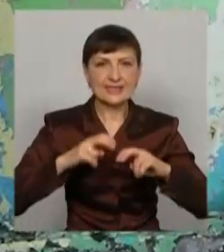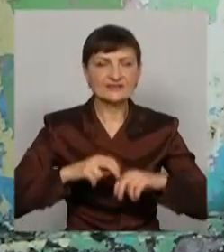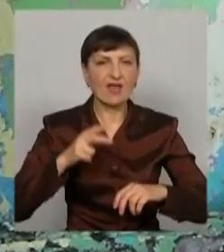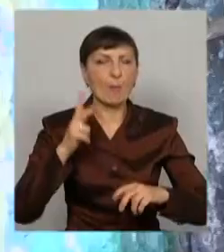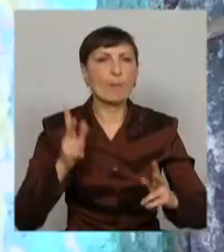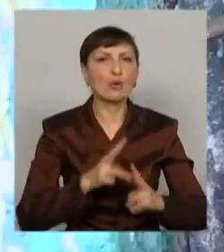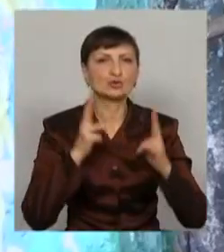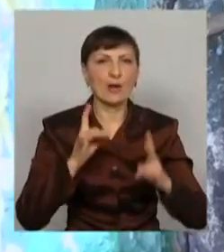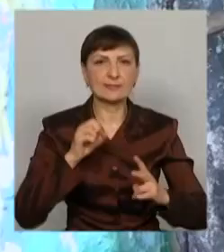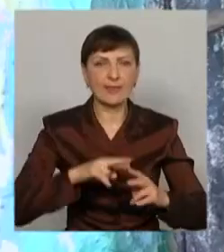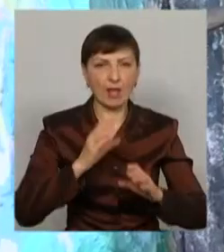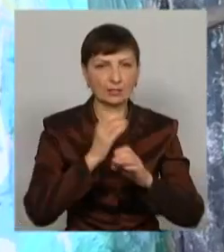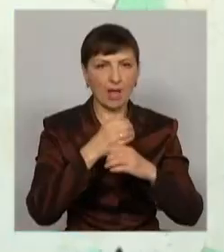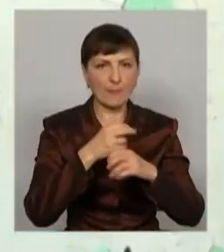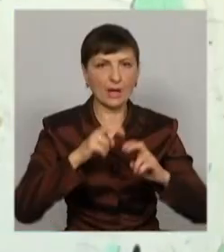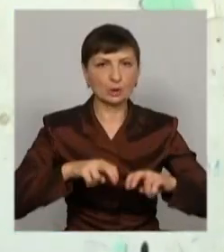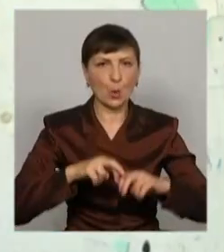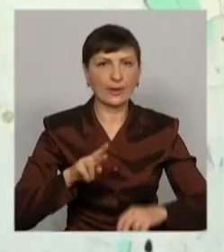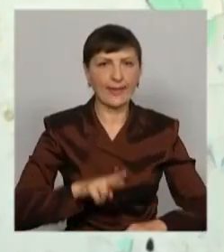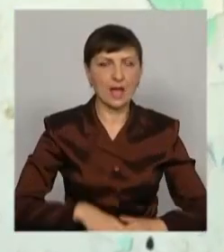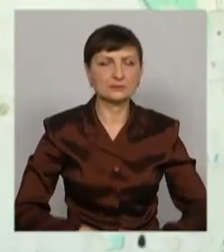пожарная лаборатория.